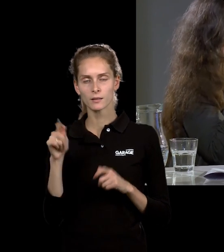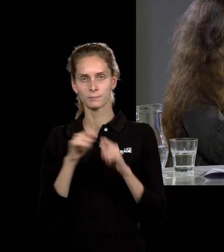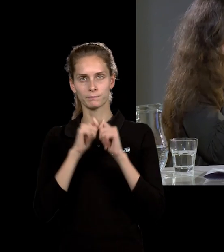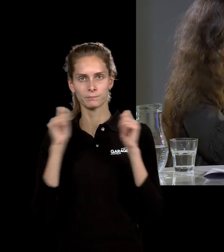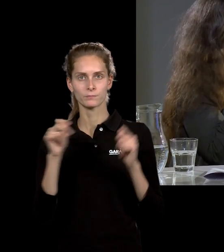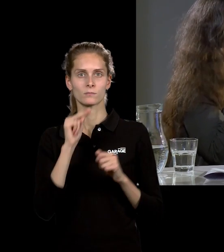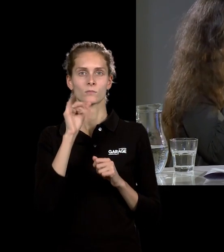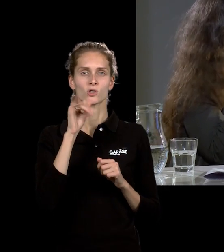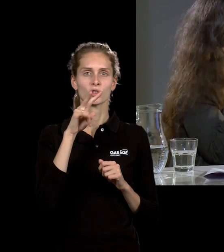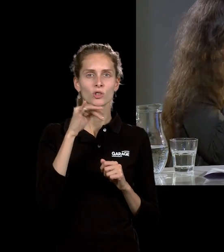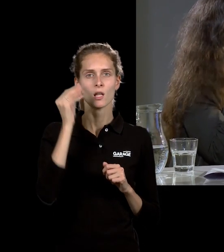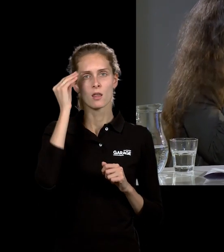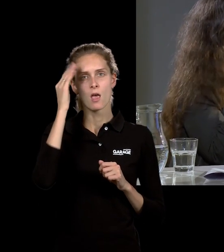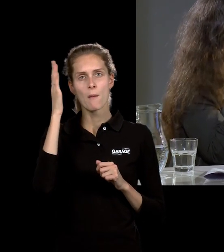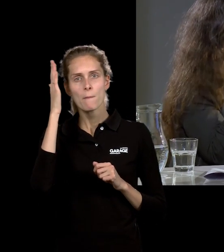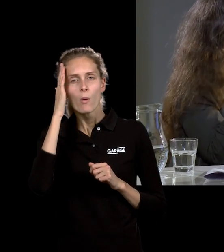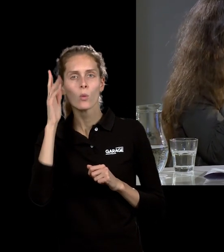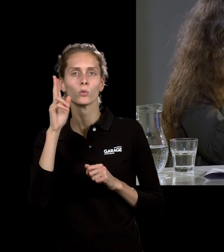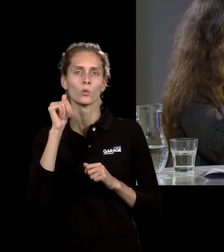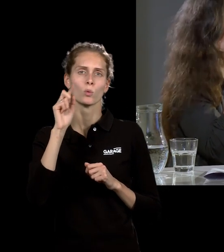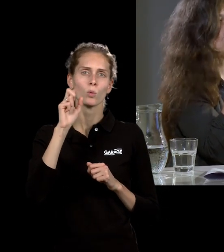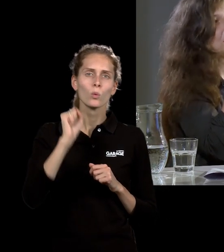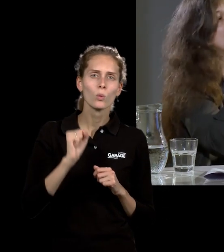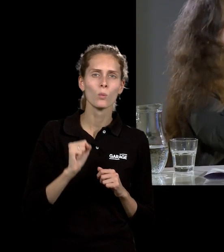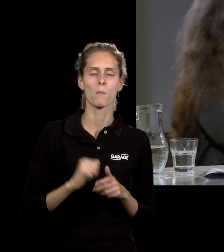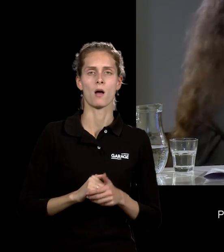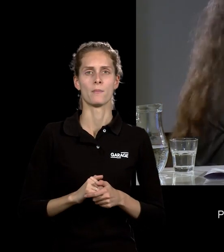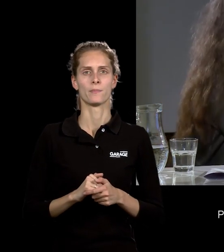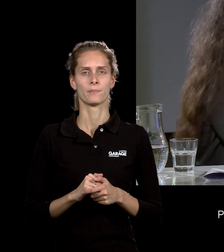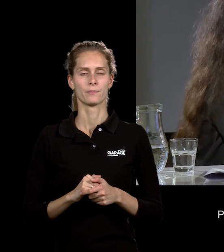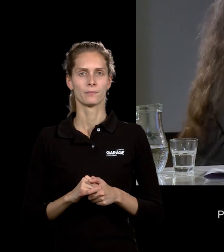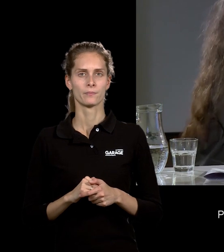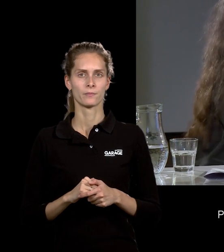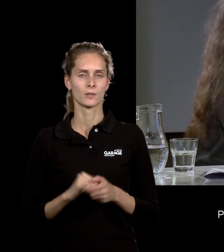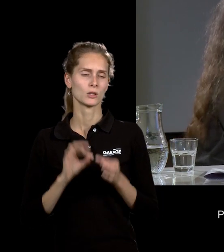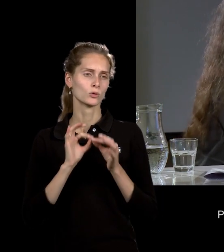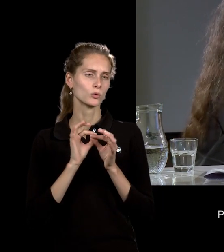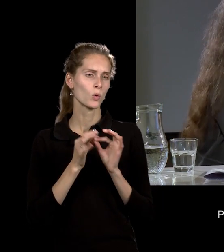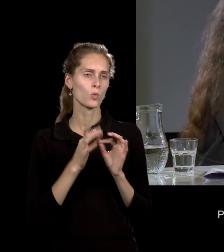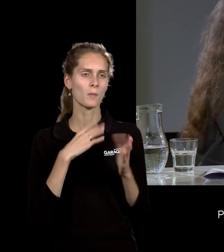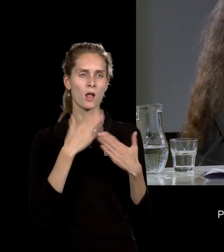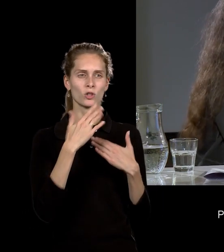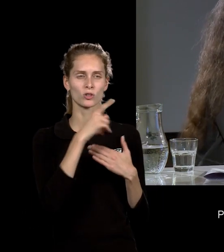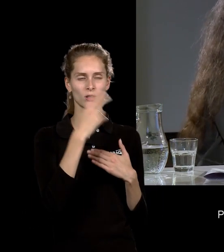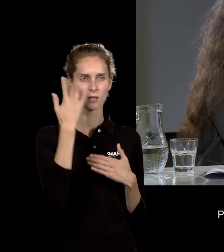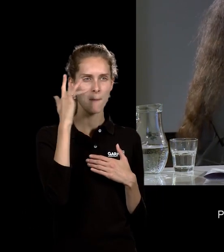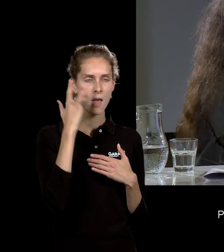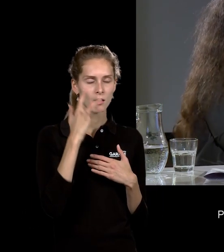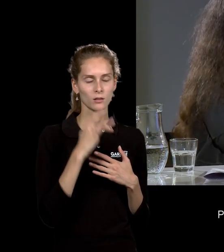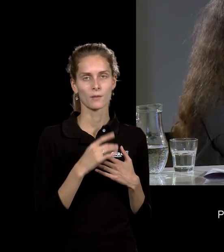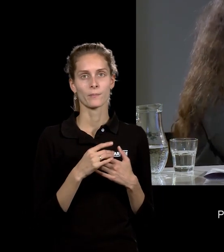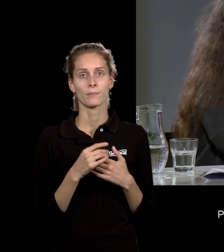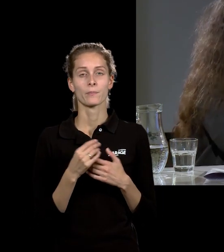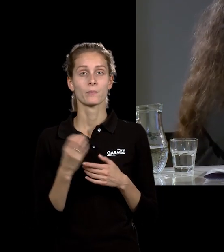Кубе, которая тогда там с Америкой была в очень сложных отношениях. И одной из стран, которую он посещает, оказывается Советский Союз, где